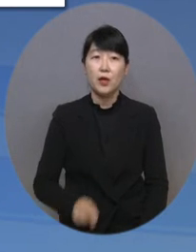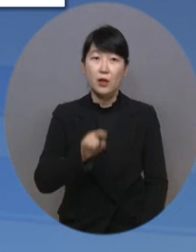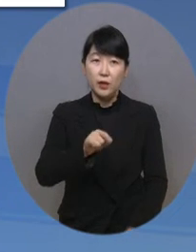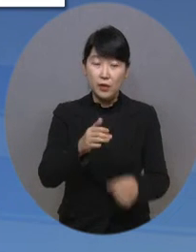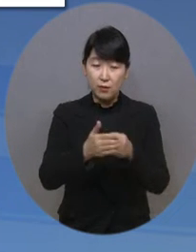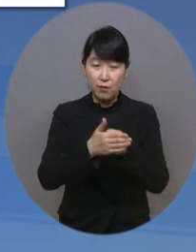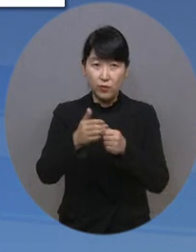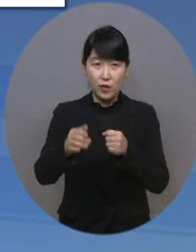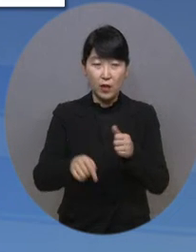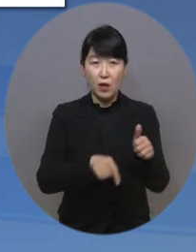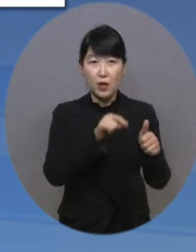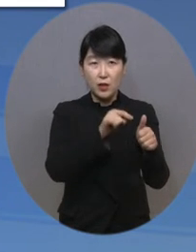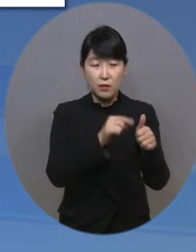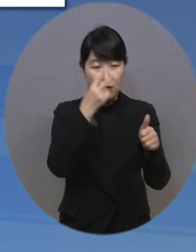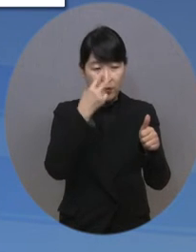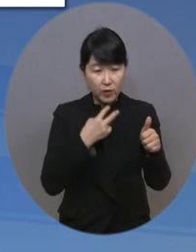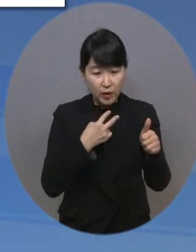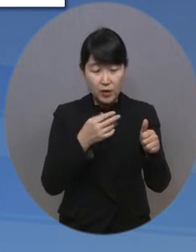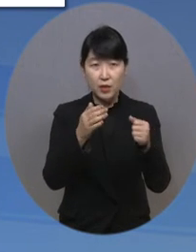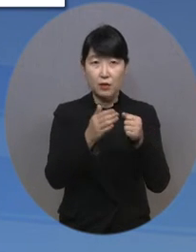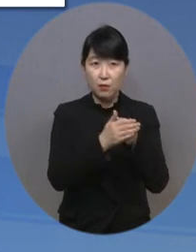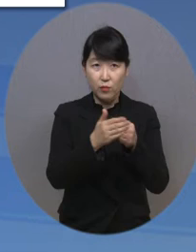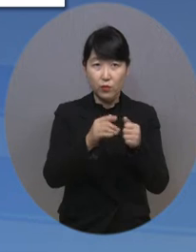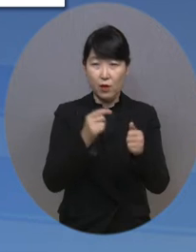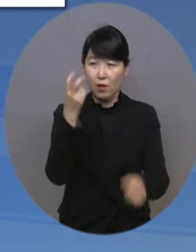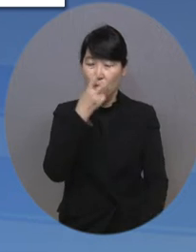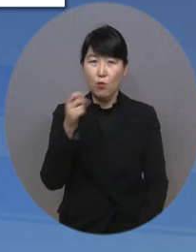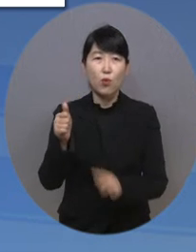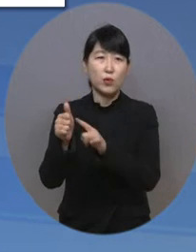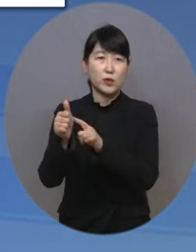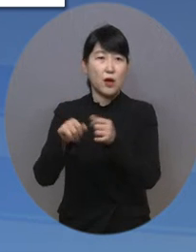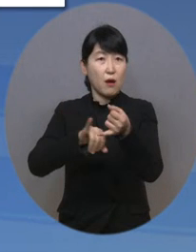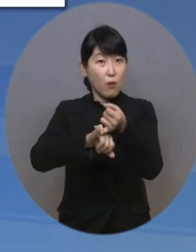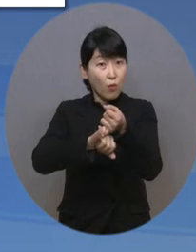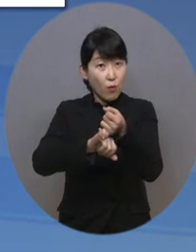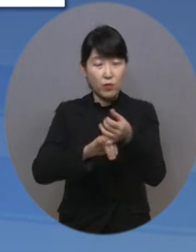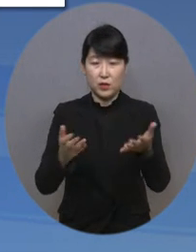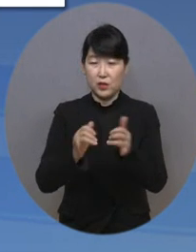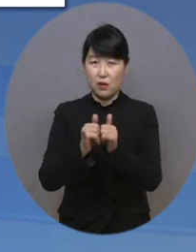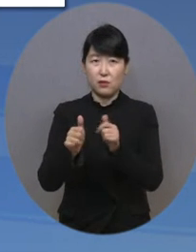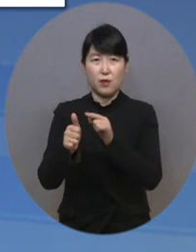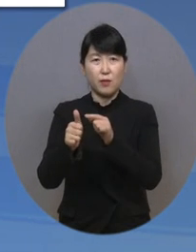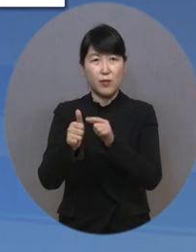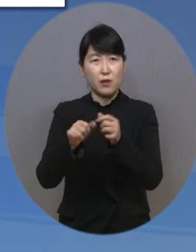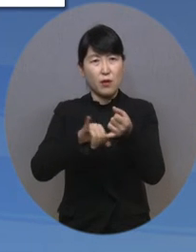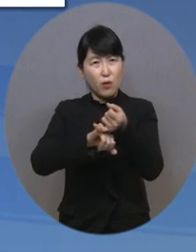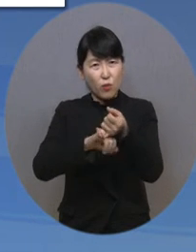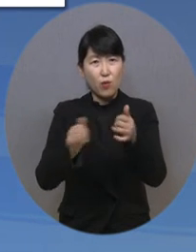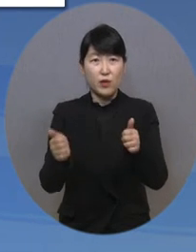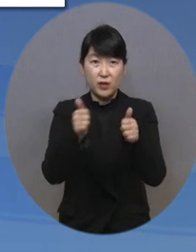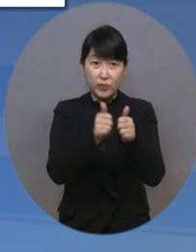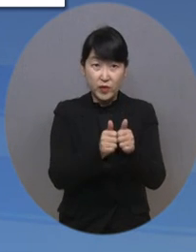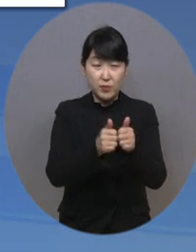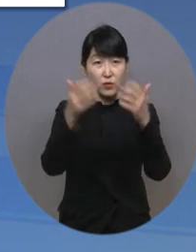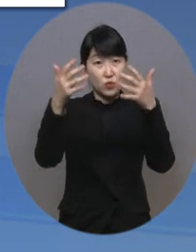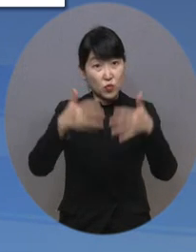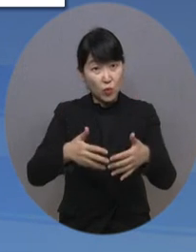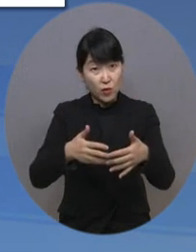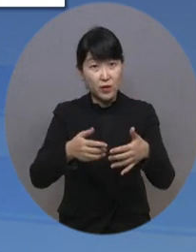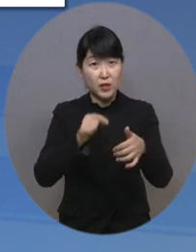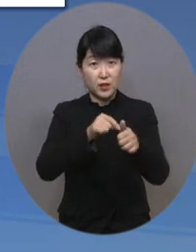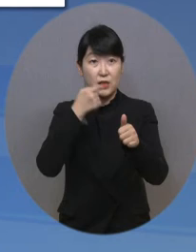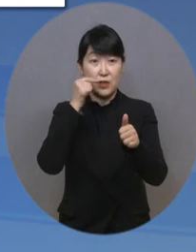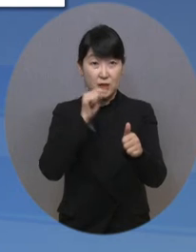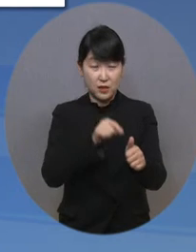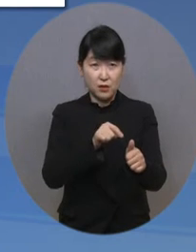때 비장애인과 달리 진정인에게 보호자 또는 직원과 동반 탑승하는 조건으로 놀이기구를